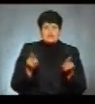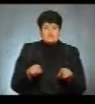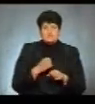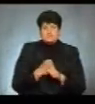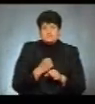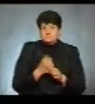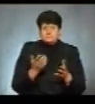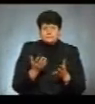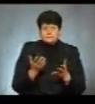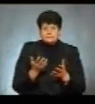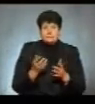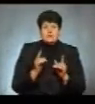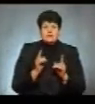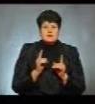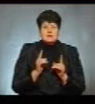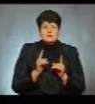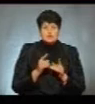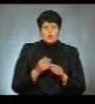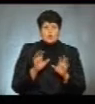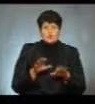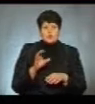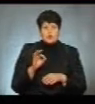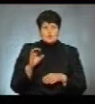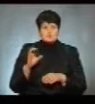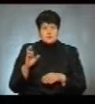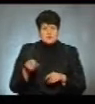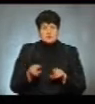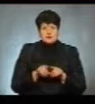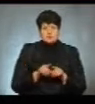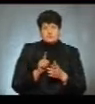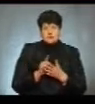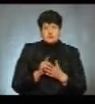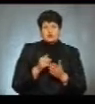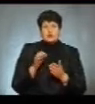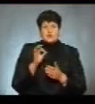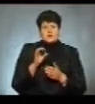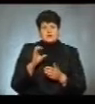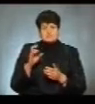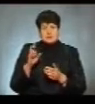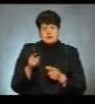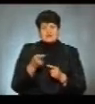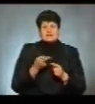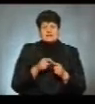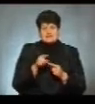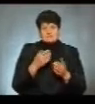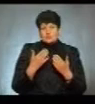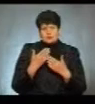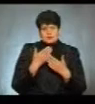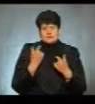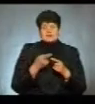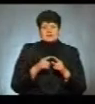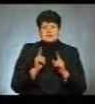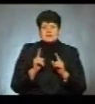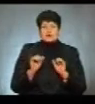а, власне, навіть, до речі, глава ОСББ також повинен мати... До ОСББ оце відношення немає. Виключно це мають бути